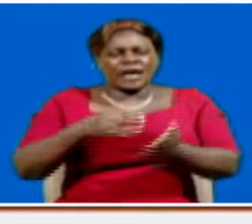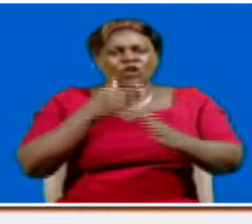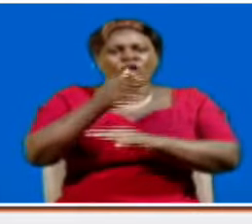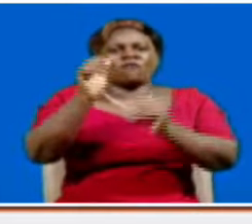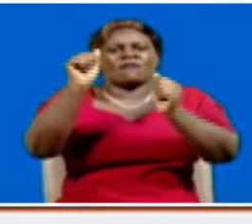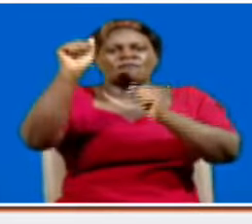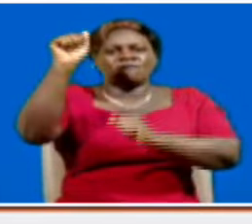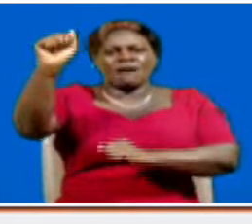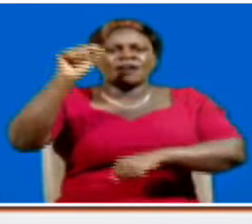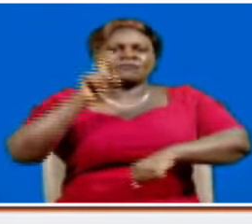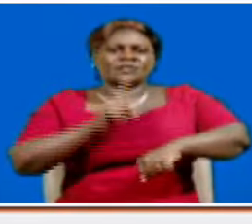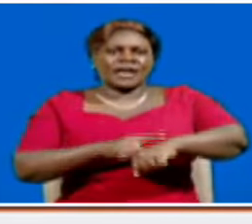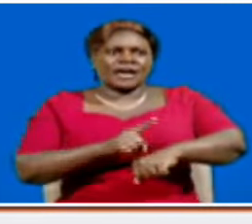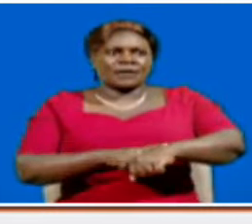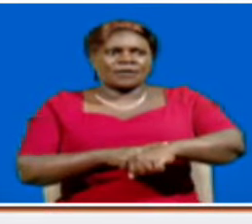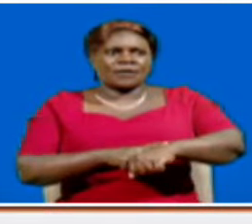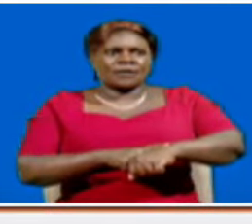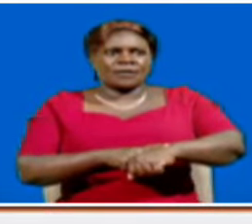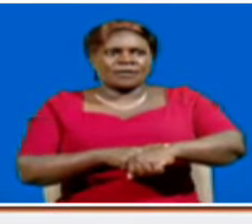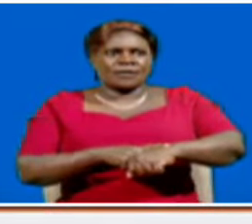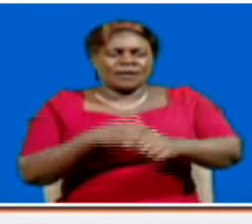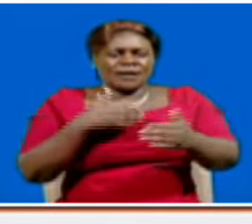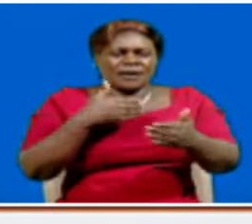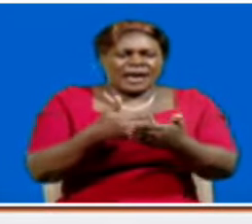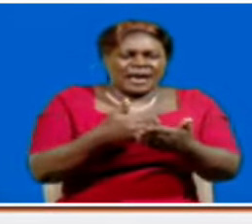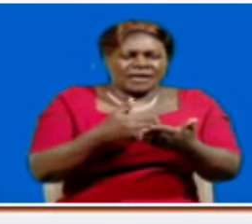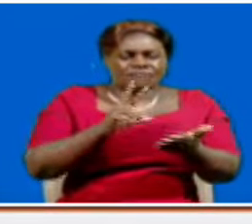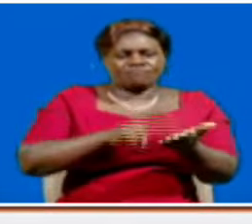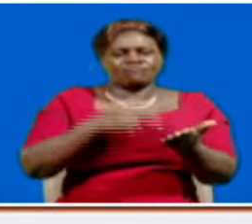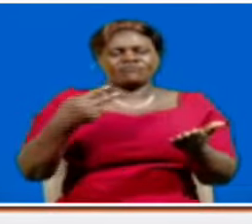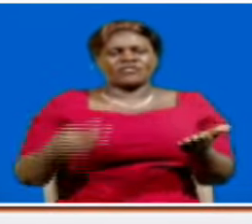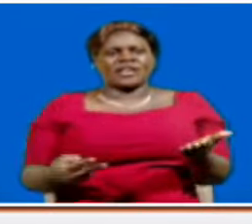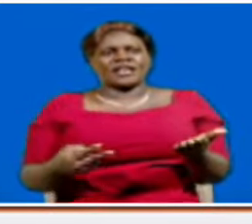tano. Anafika kwa mlango, mambo inaharibika.